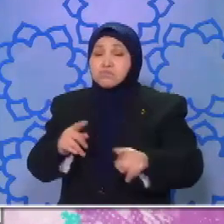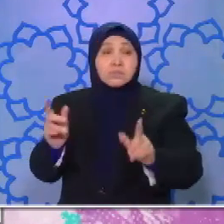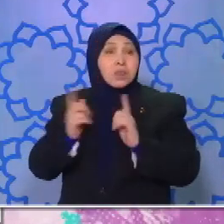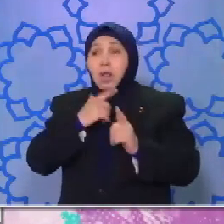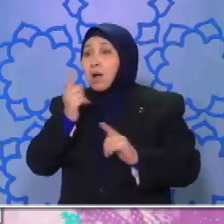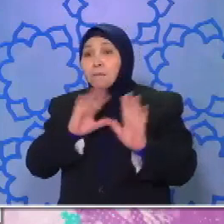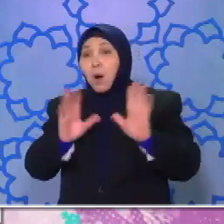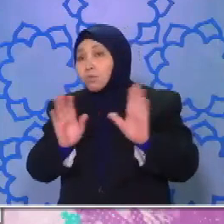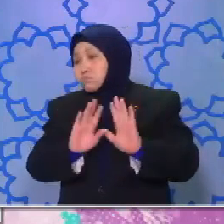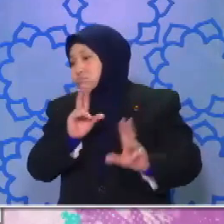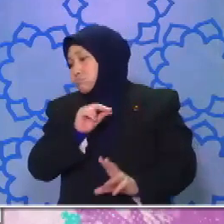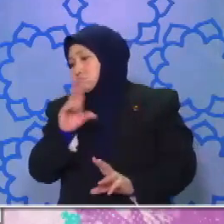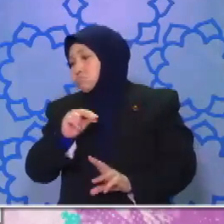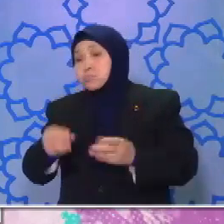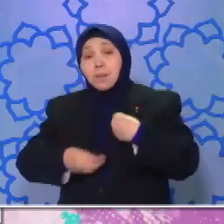استطعما